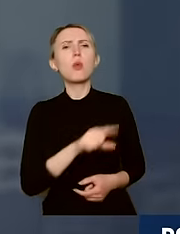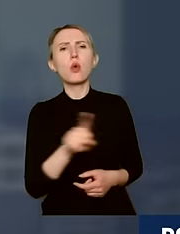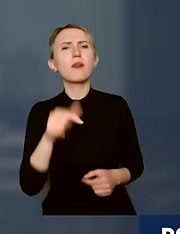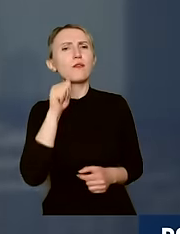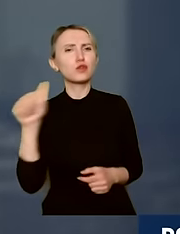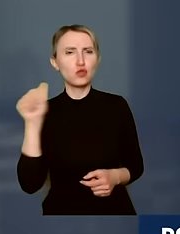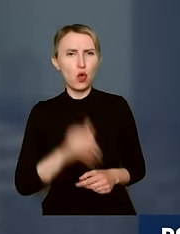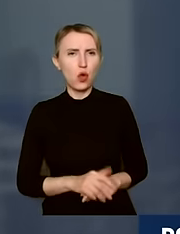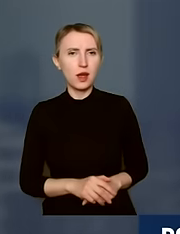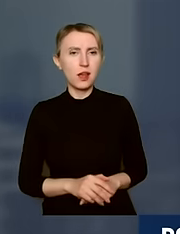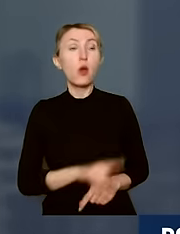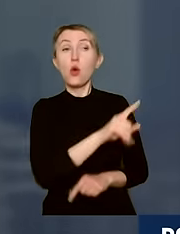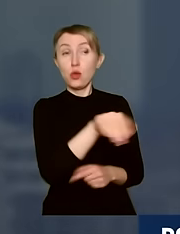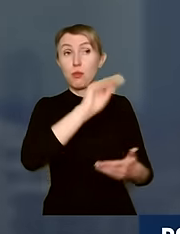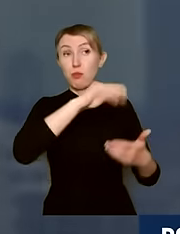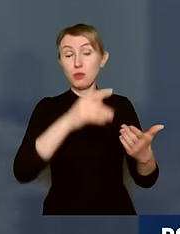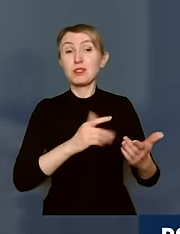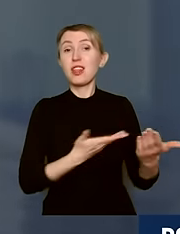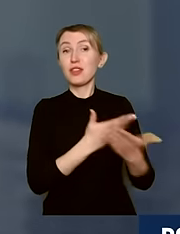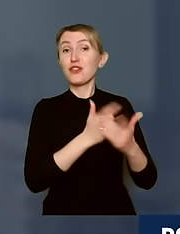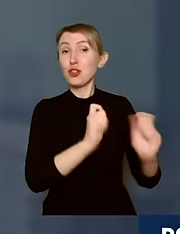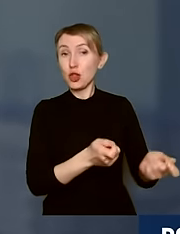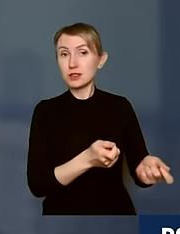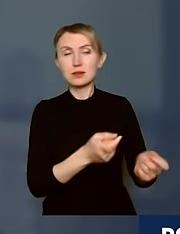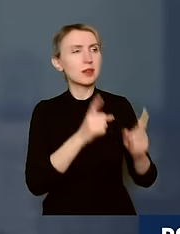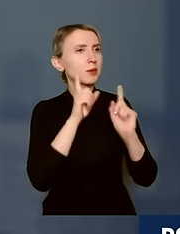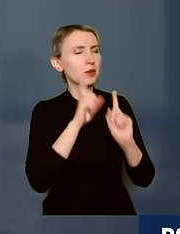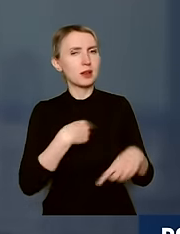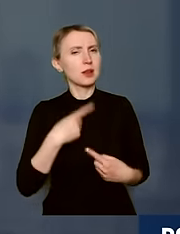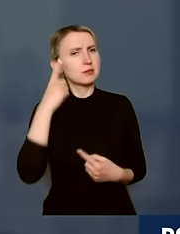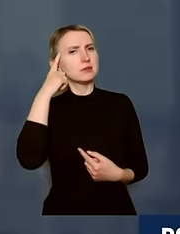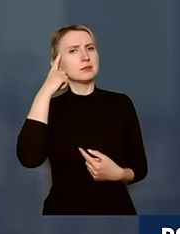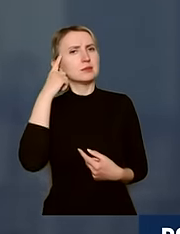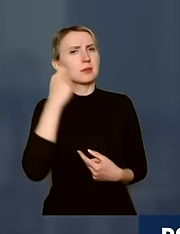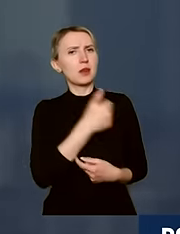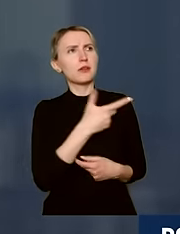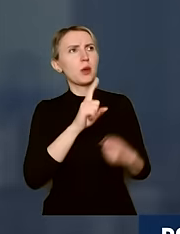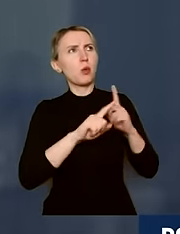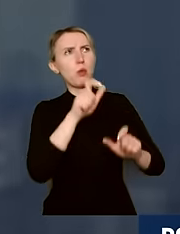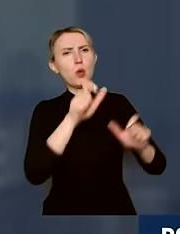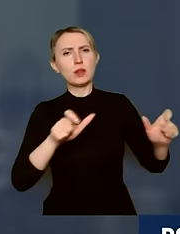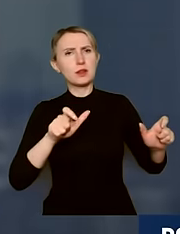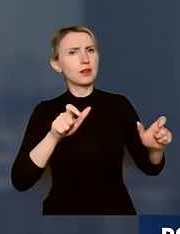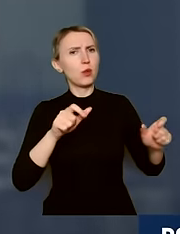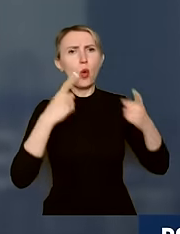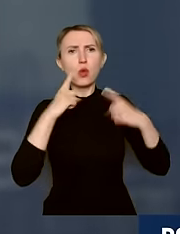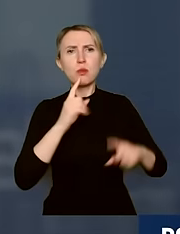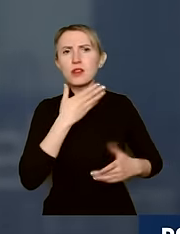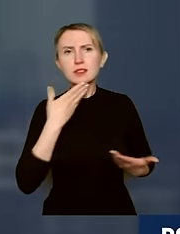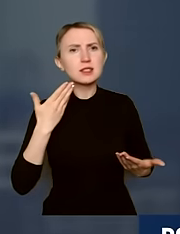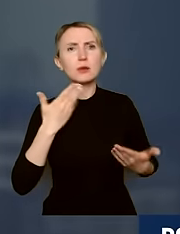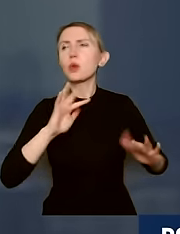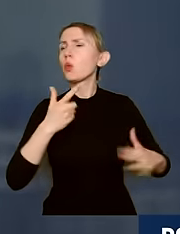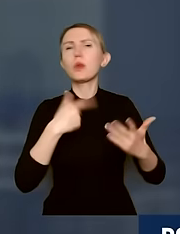wczoraj, podpisujących się pod tym wnioskiem, to naprawdę sobie pomyślałam, że wielu naszych polityków jest bardzo nieodpowiedzialnych i już nie chodzi o